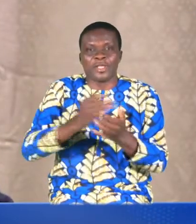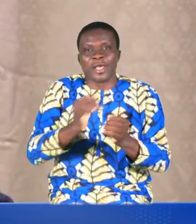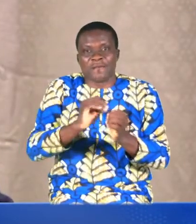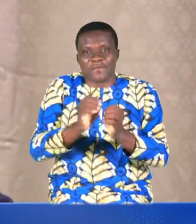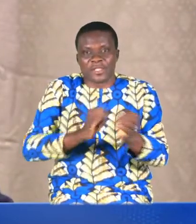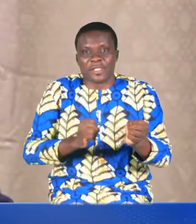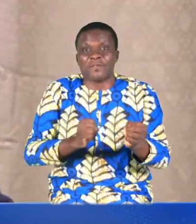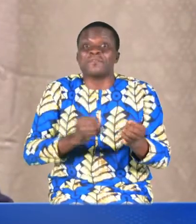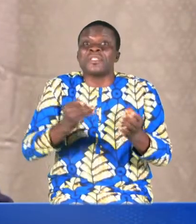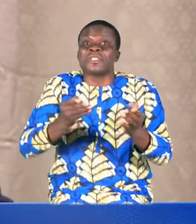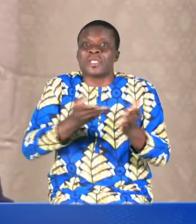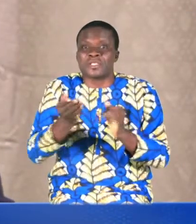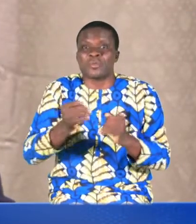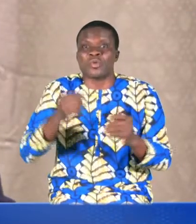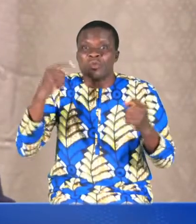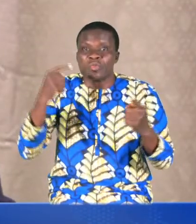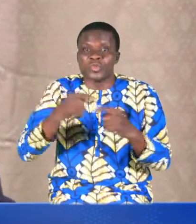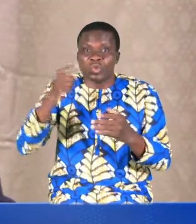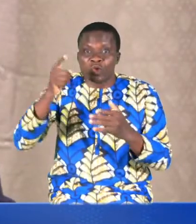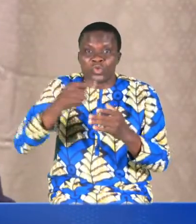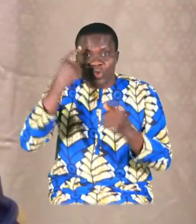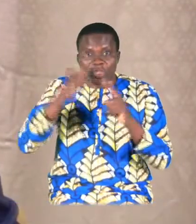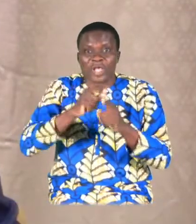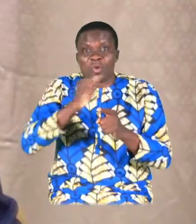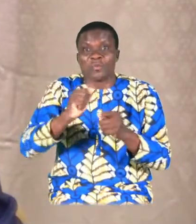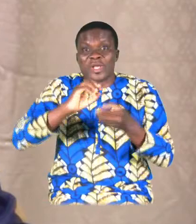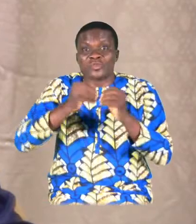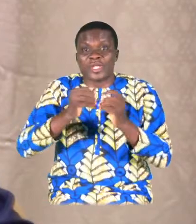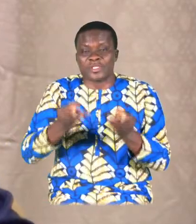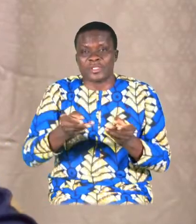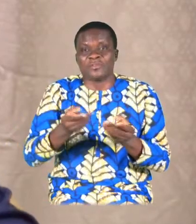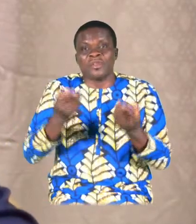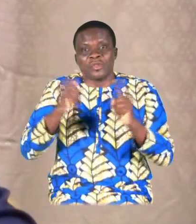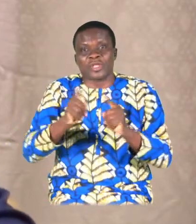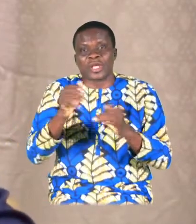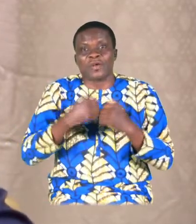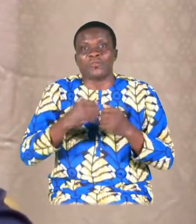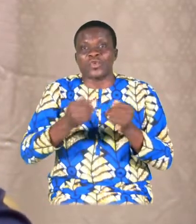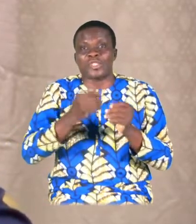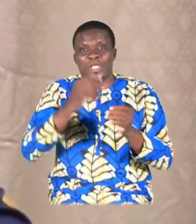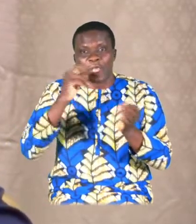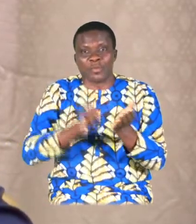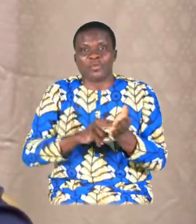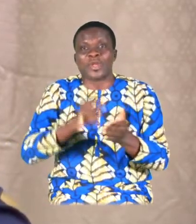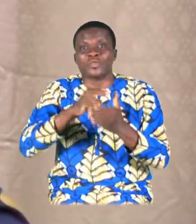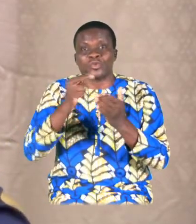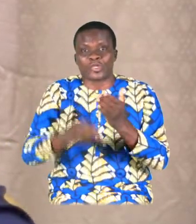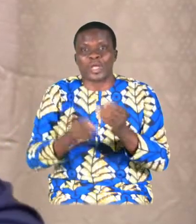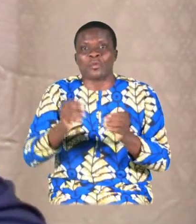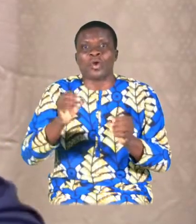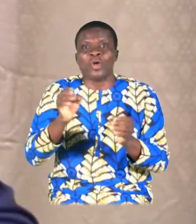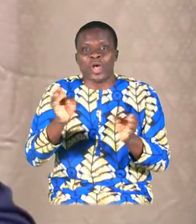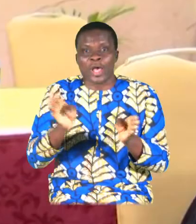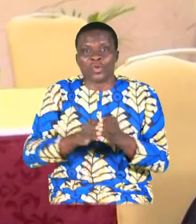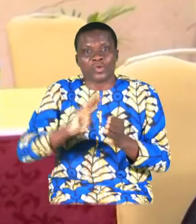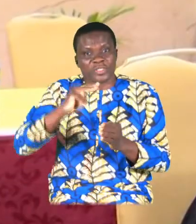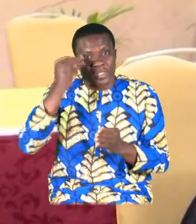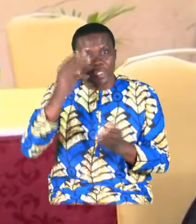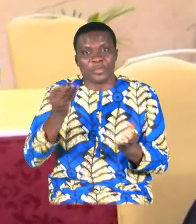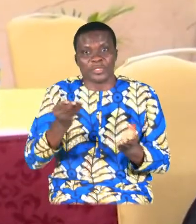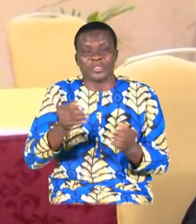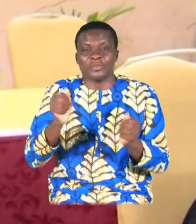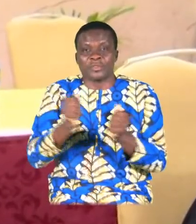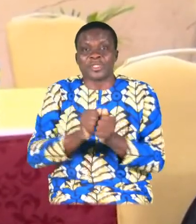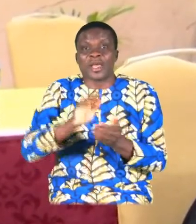d'éviter d'éventuelles contestations des chiffres lors de l'approbation du dit rapport en Conseil des ministres.